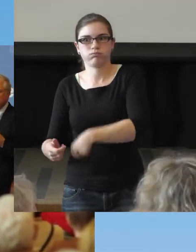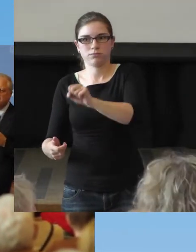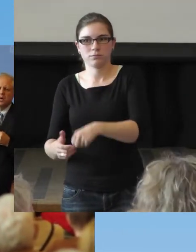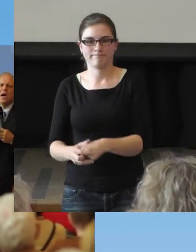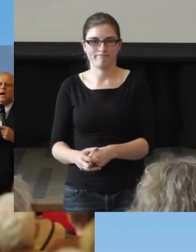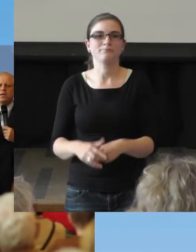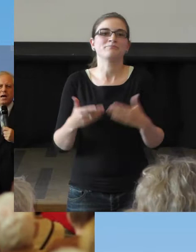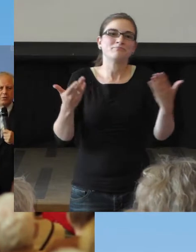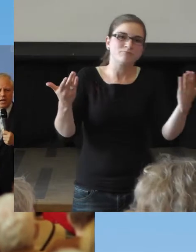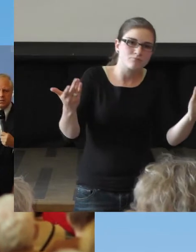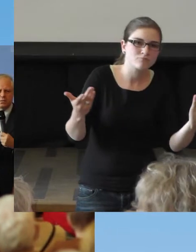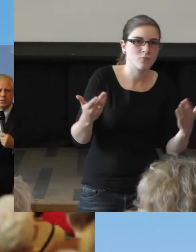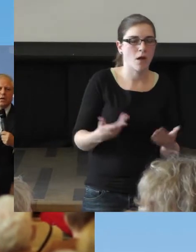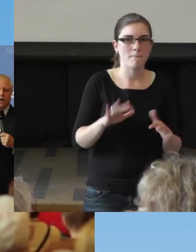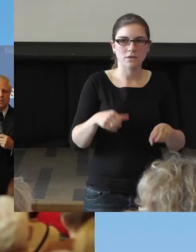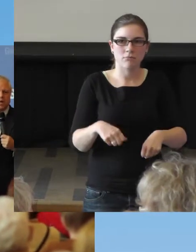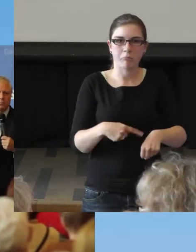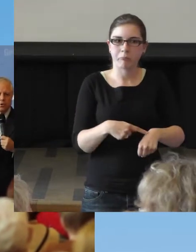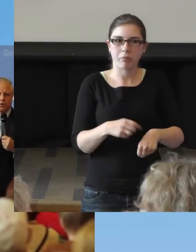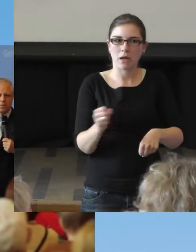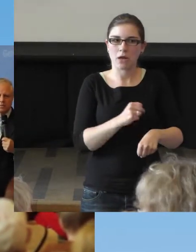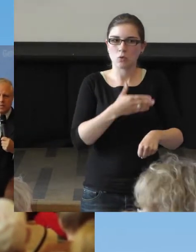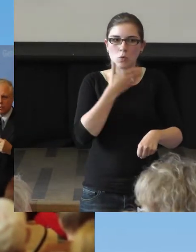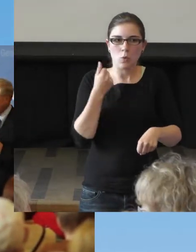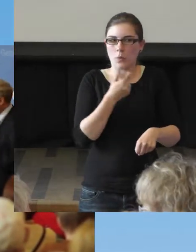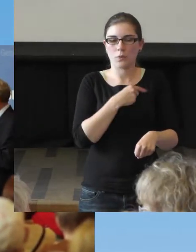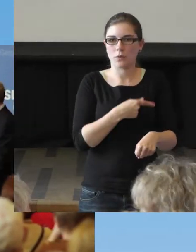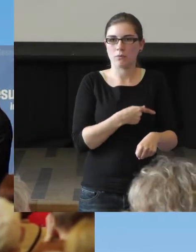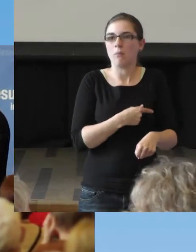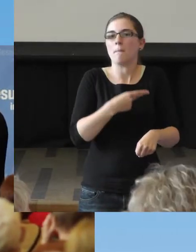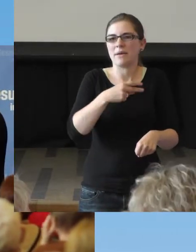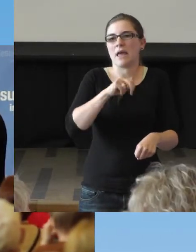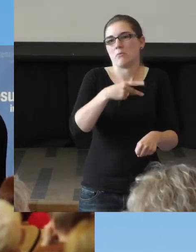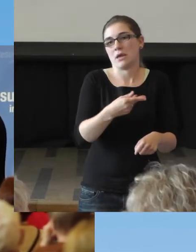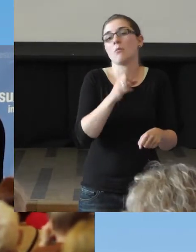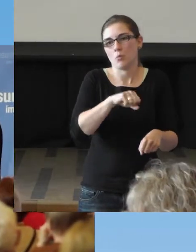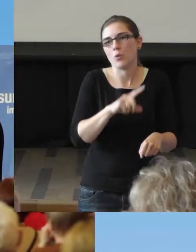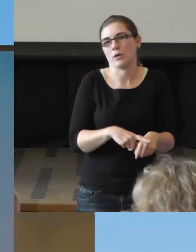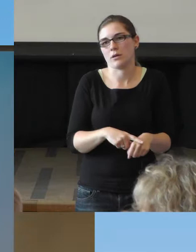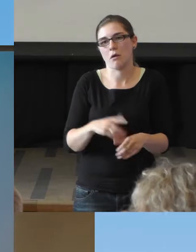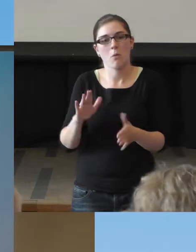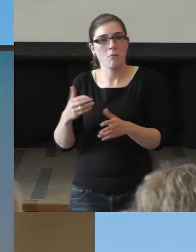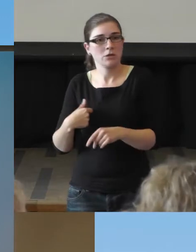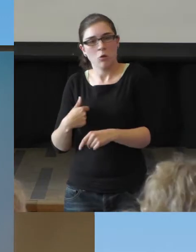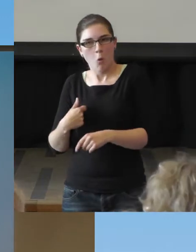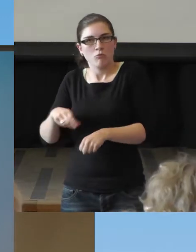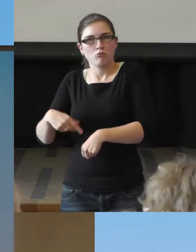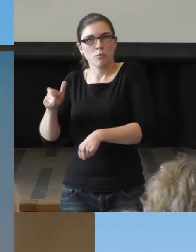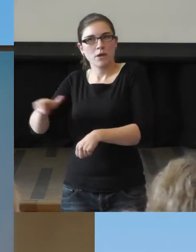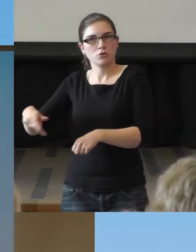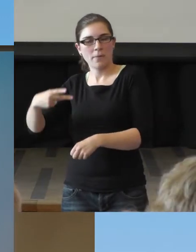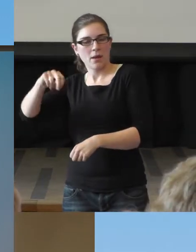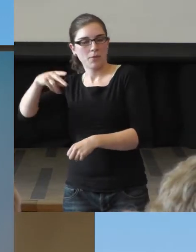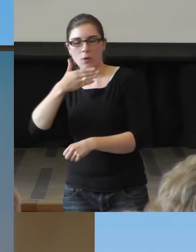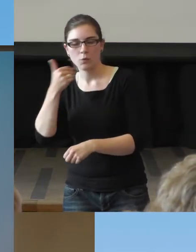Polynoropatie. Aber der ein oder andere hat keine Polynoropatie und hat auch keine Reflexe. Aber dieses Ding hier, die Stimmgabel, die ist nun